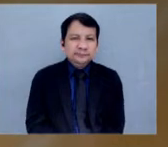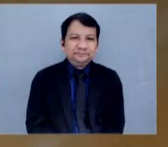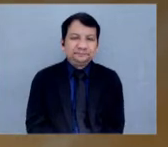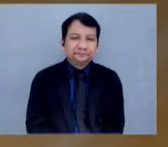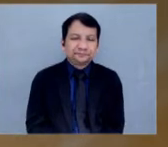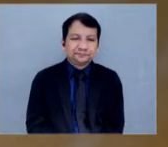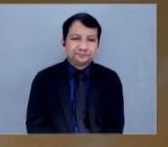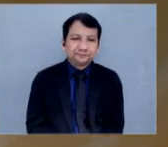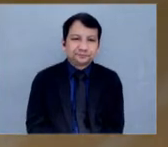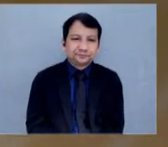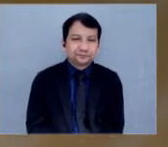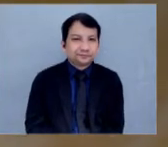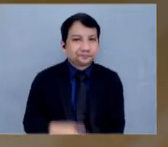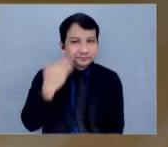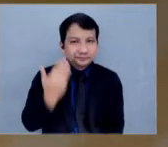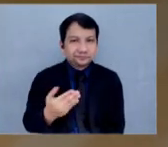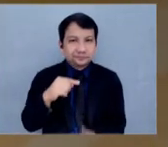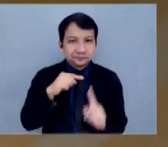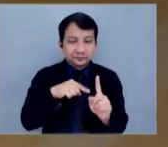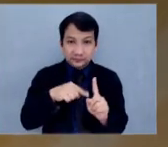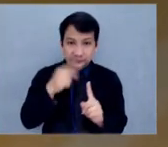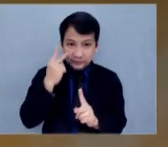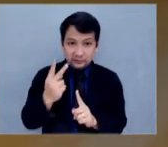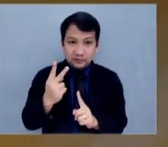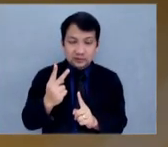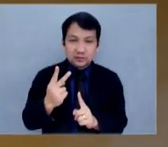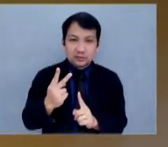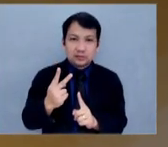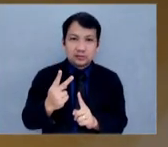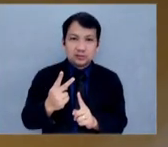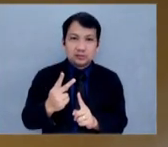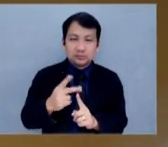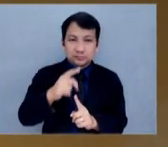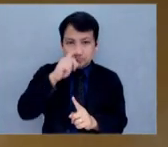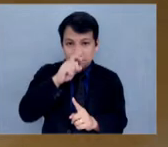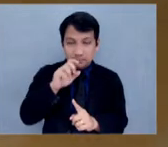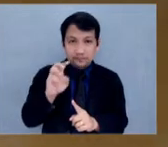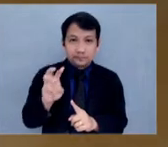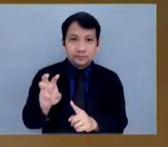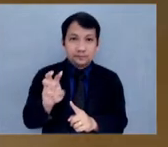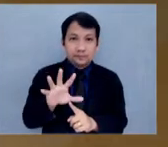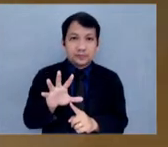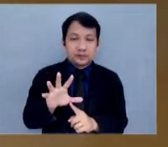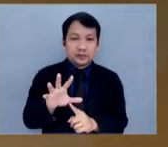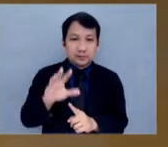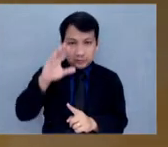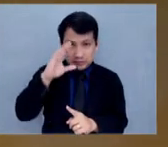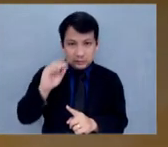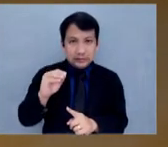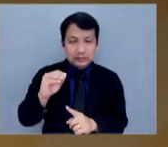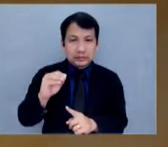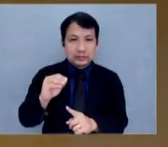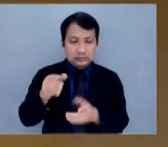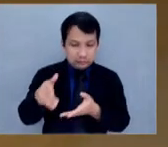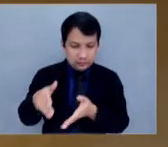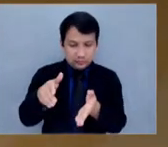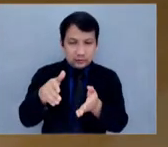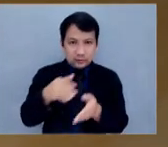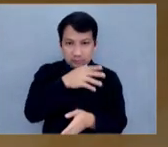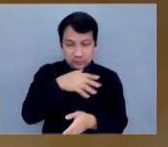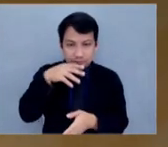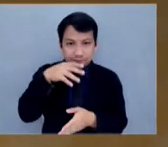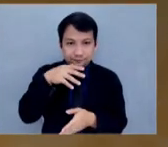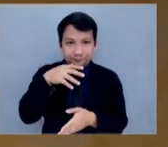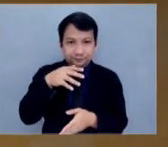Wala ng buhay nang madatna ng mga residente ang 75-anyos na lalaki sa gilid ng bukid sa San Vicente, Ilocos